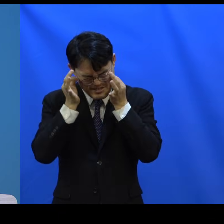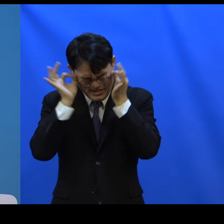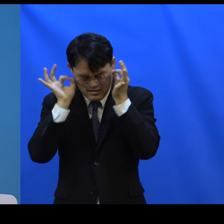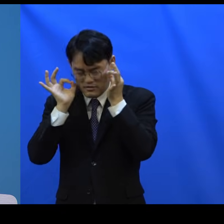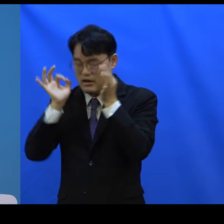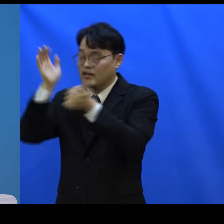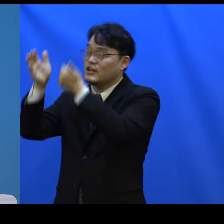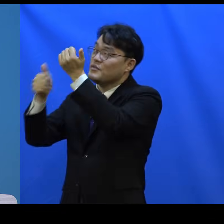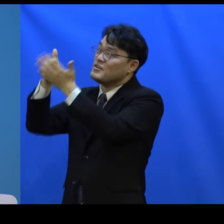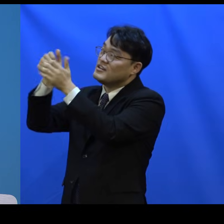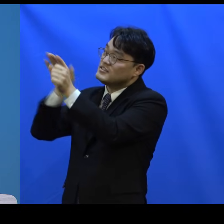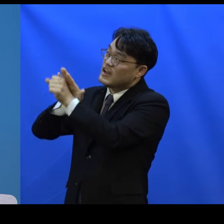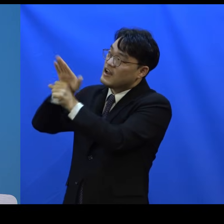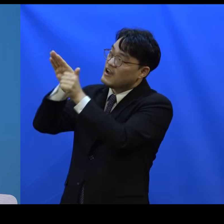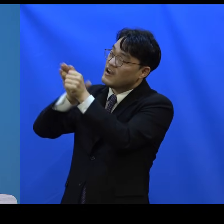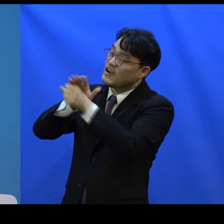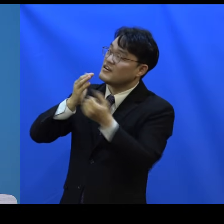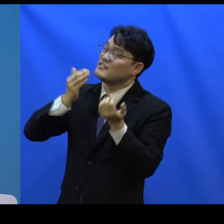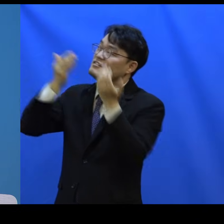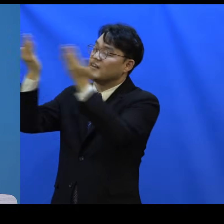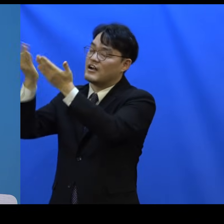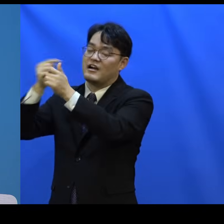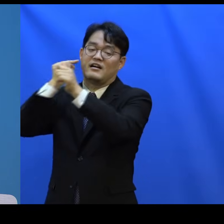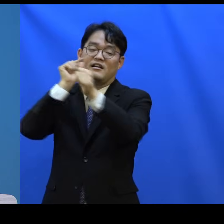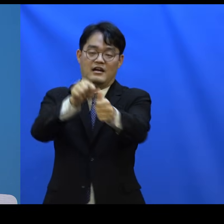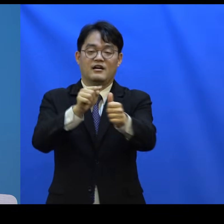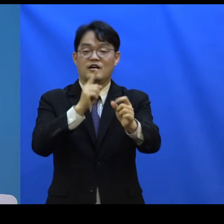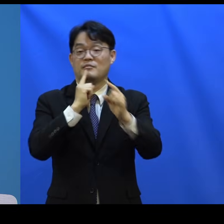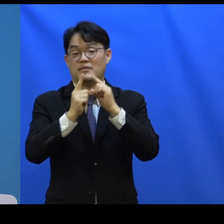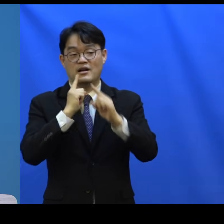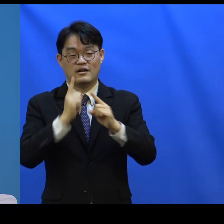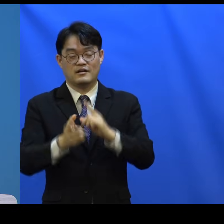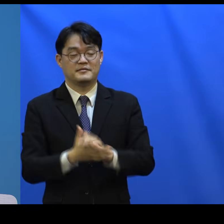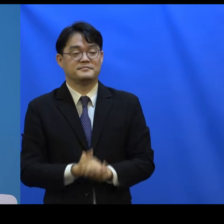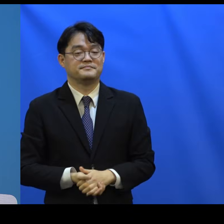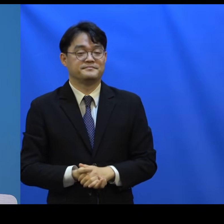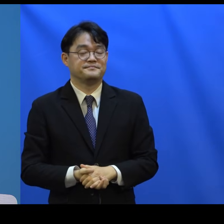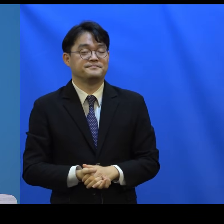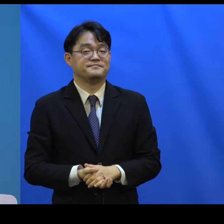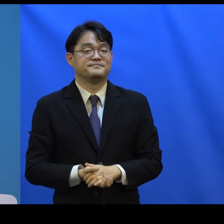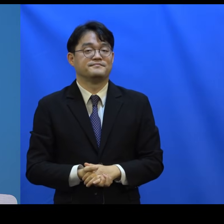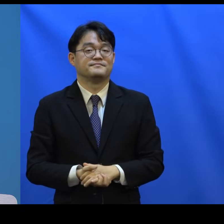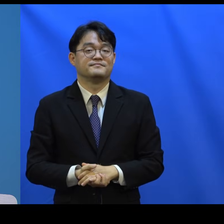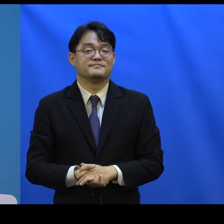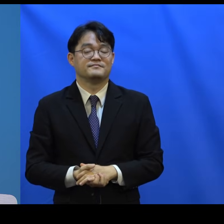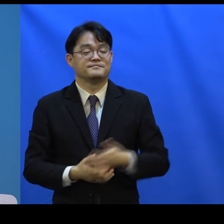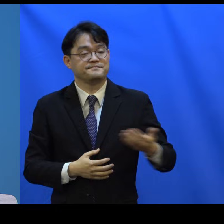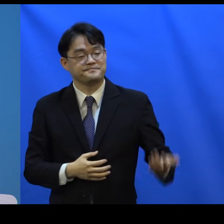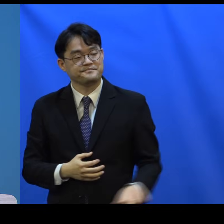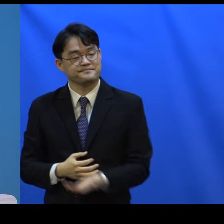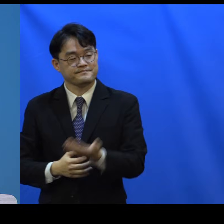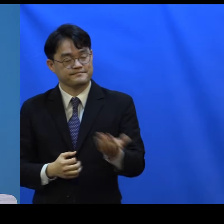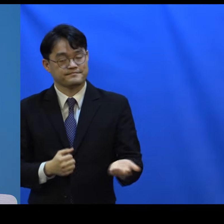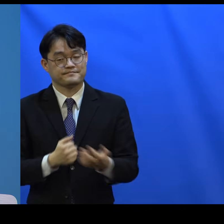사랑하라는 거예요. 전 존재를 실어서 그분을 사랑하는 거예요. 근데